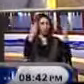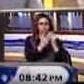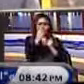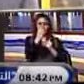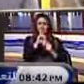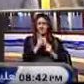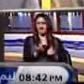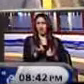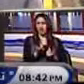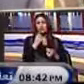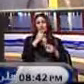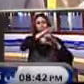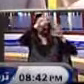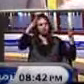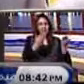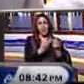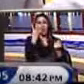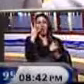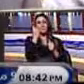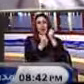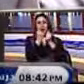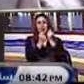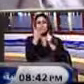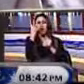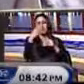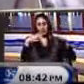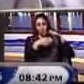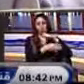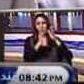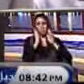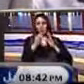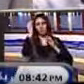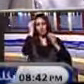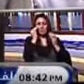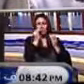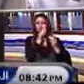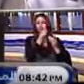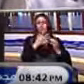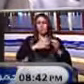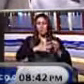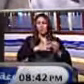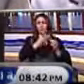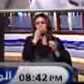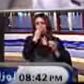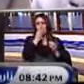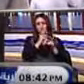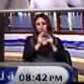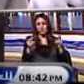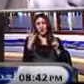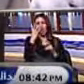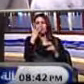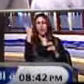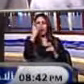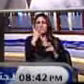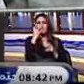تجهيز للسيارات دي والاتفاق مع الجانب الالماني على اساس انها تساعد في نقل المصابين باعداد اكتر